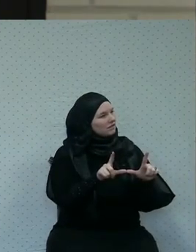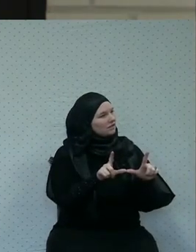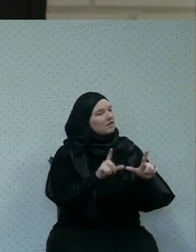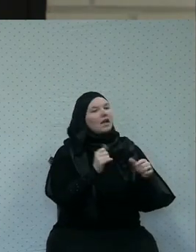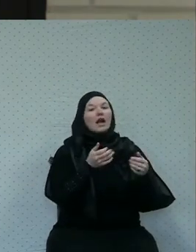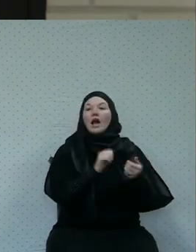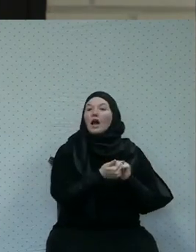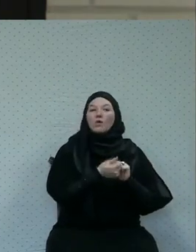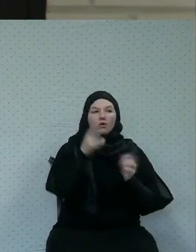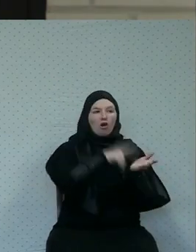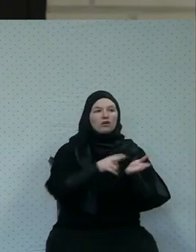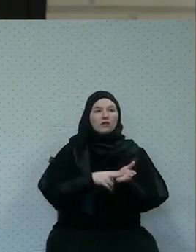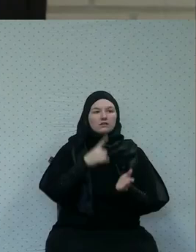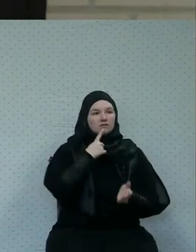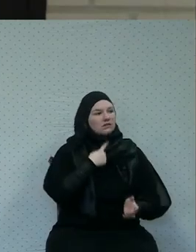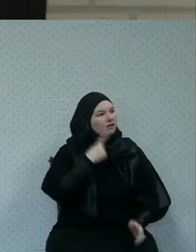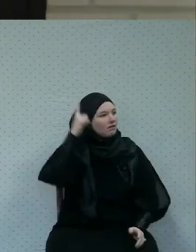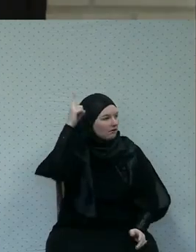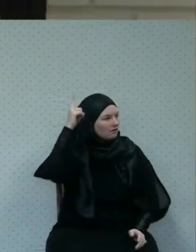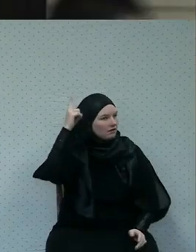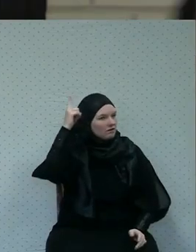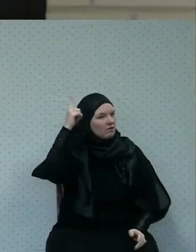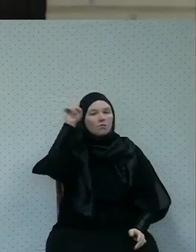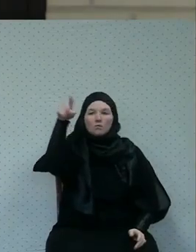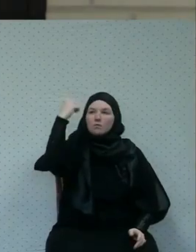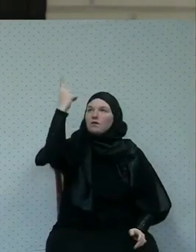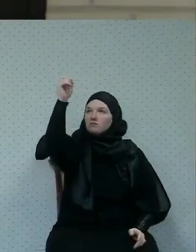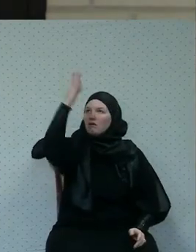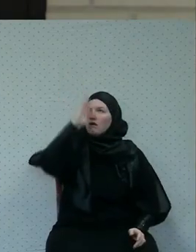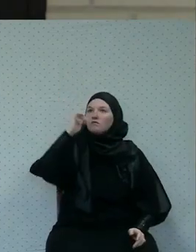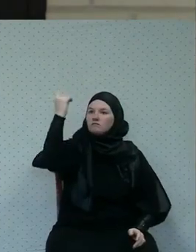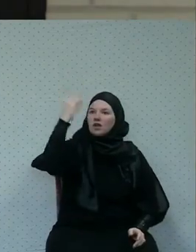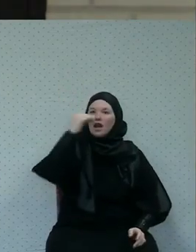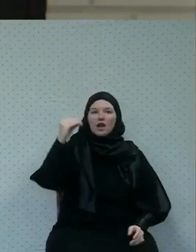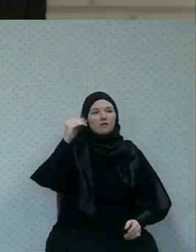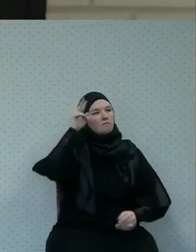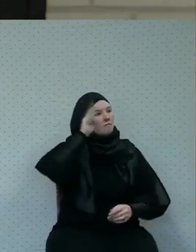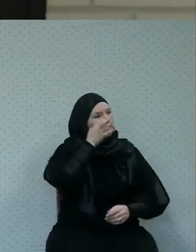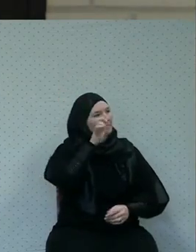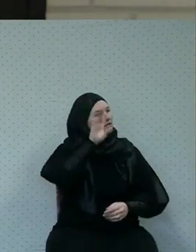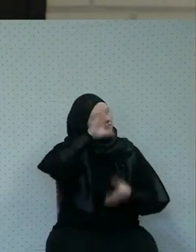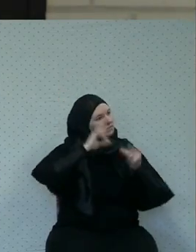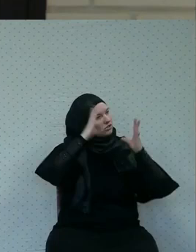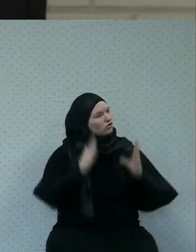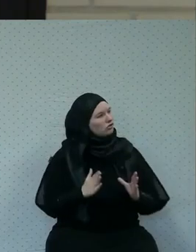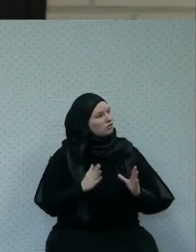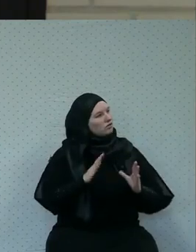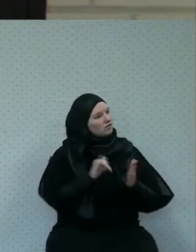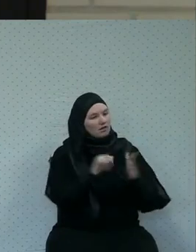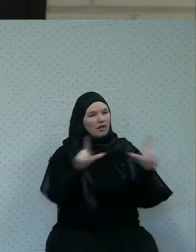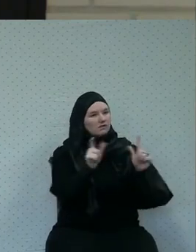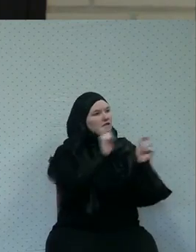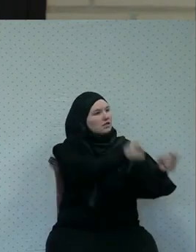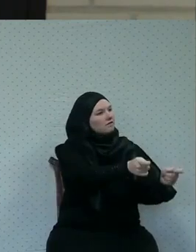contract where you said لا إله إلا الله محمد رسول الله, you have the license to walk this earth. In